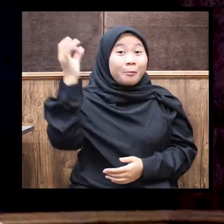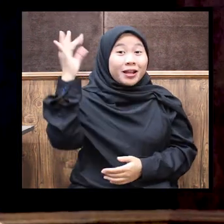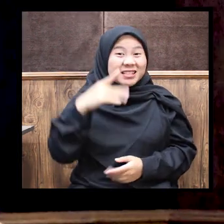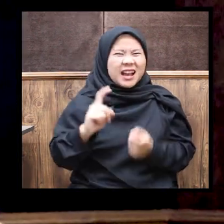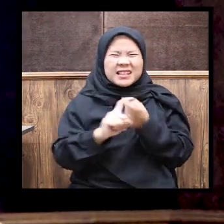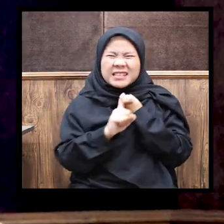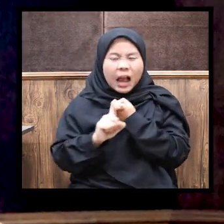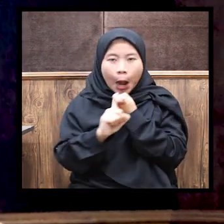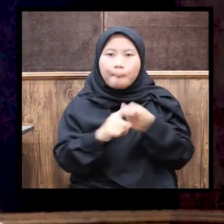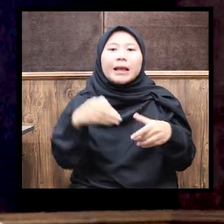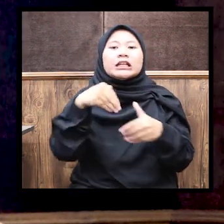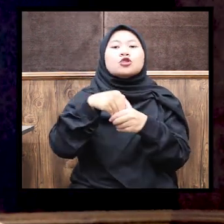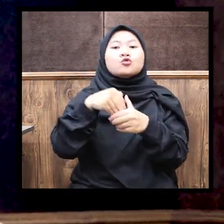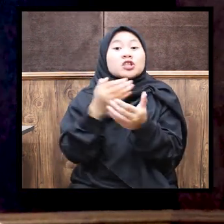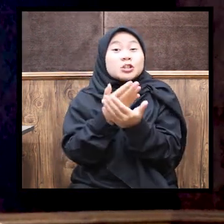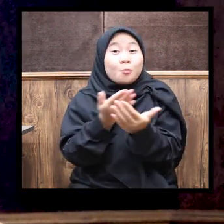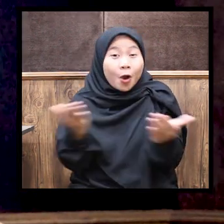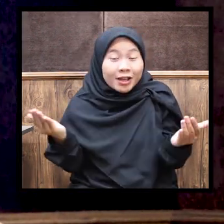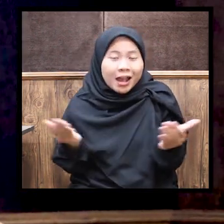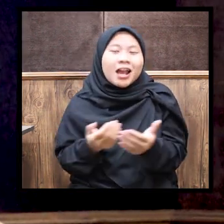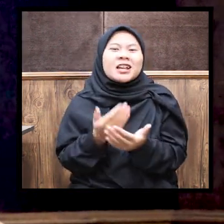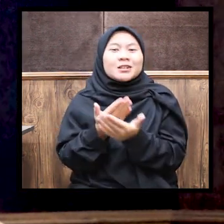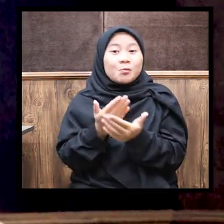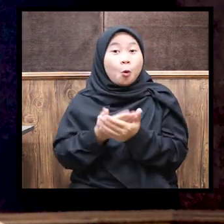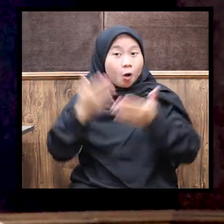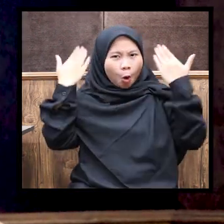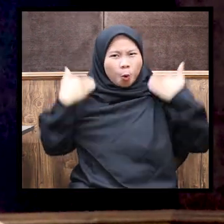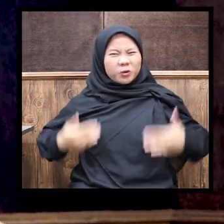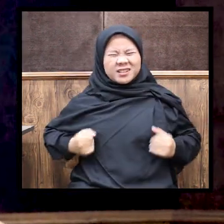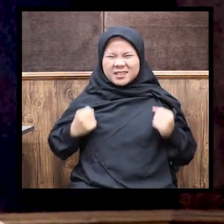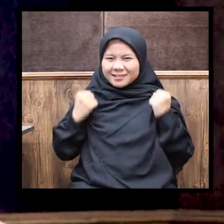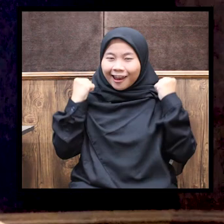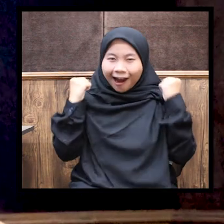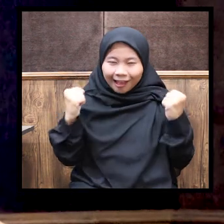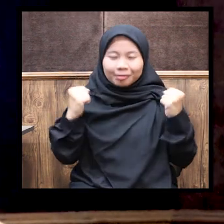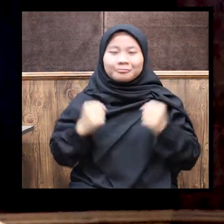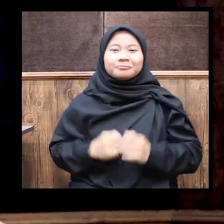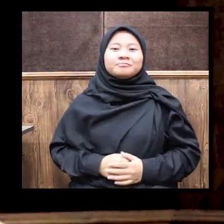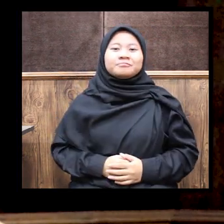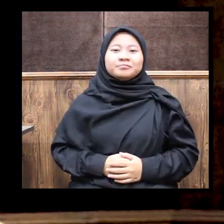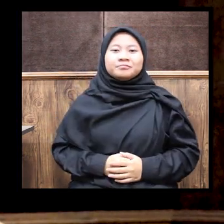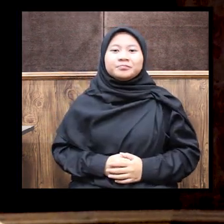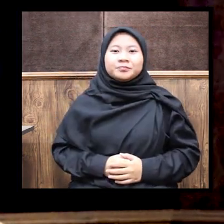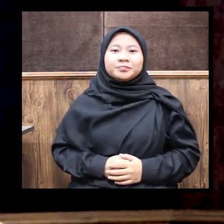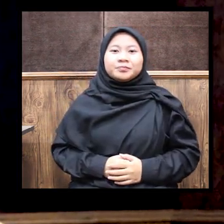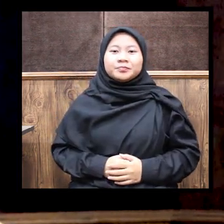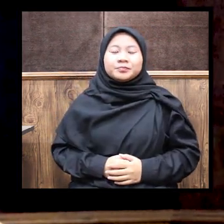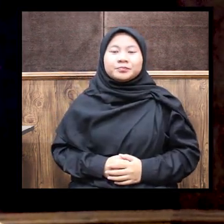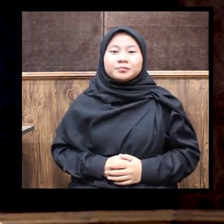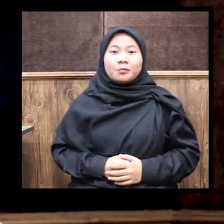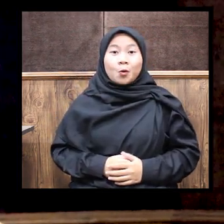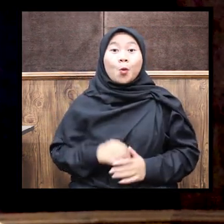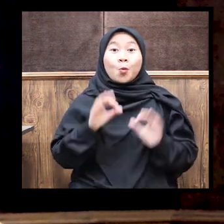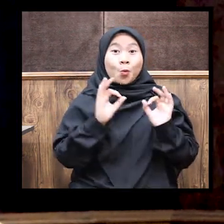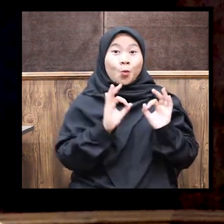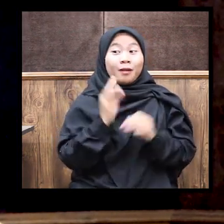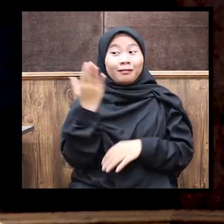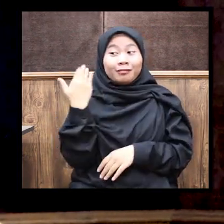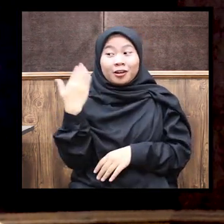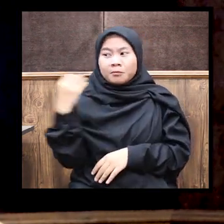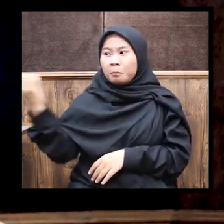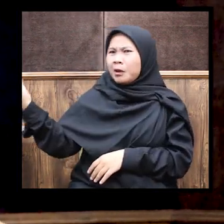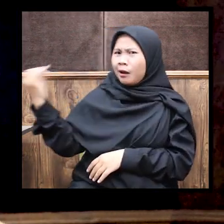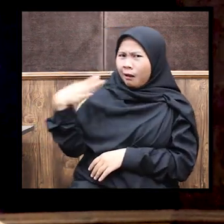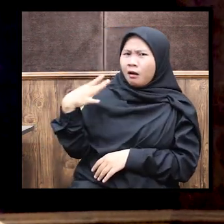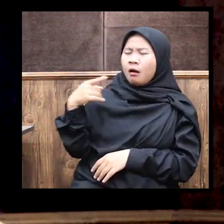inklusi semuanya ee Semoga sehat selalu untuk teman-teman semuanya baik ee Pak Dodi tadi semempat menyatakan